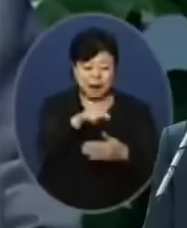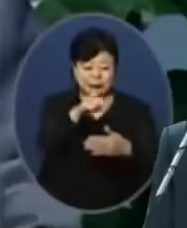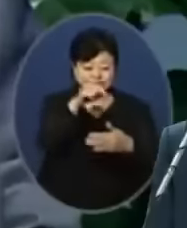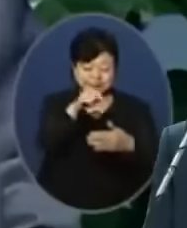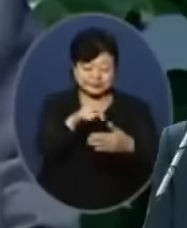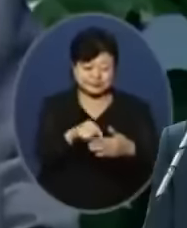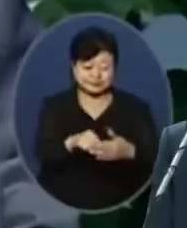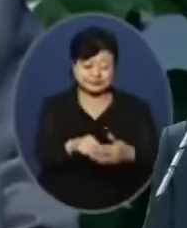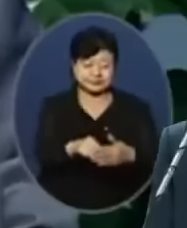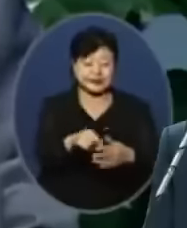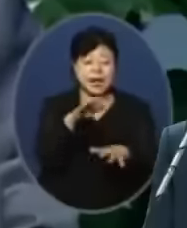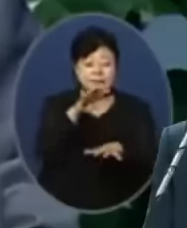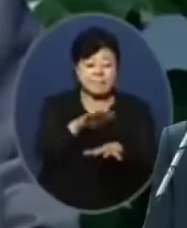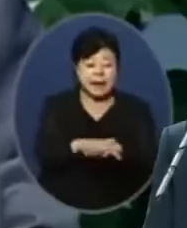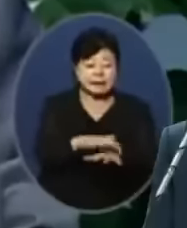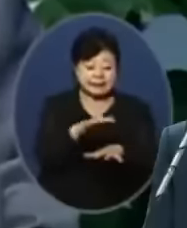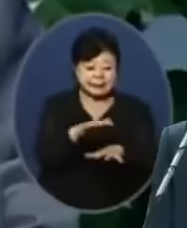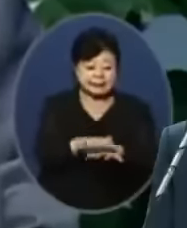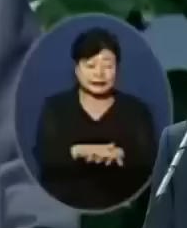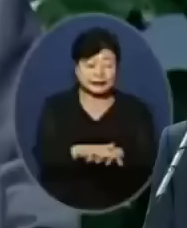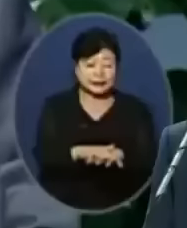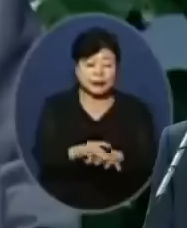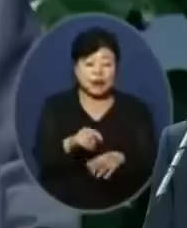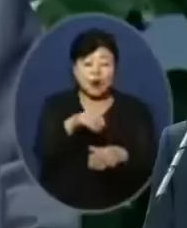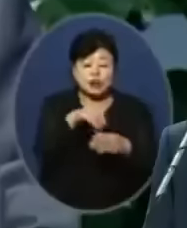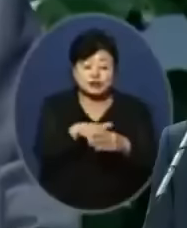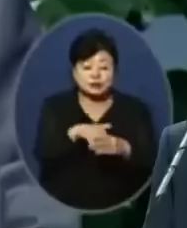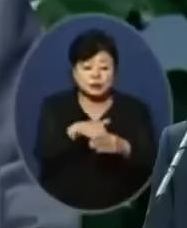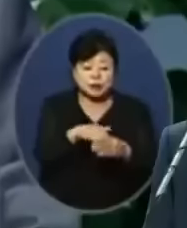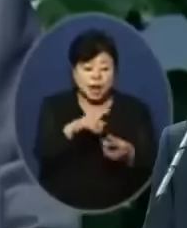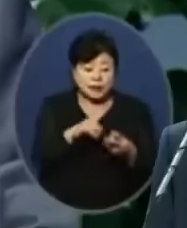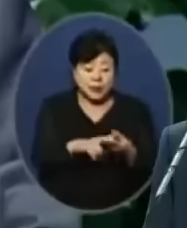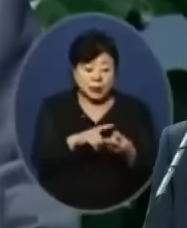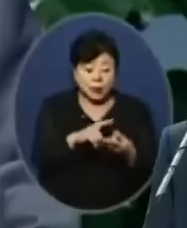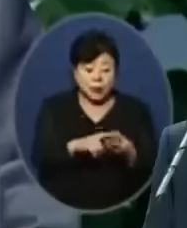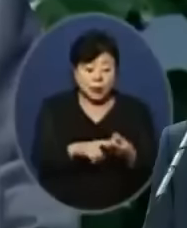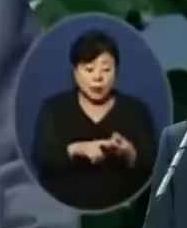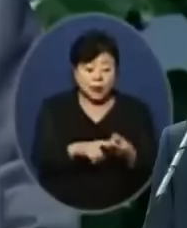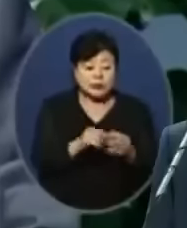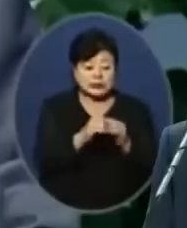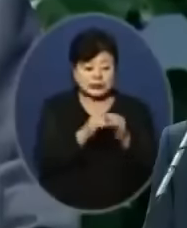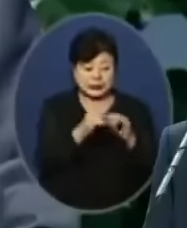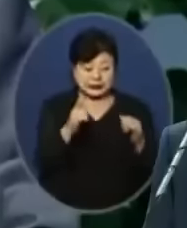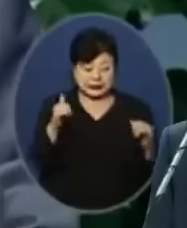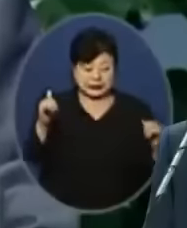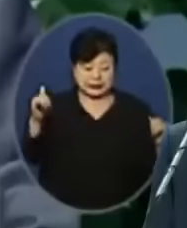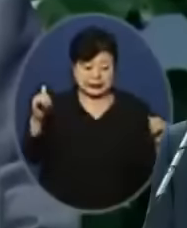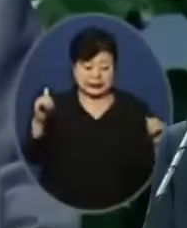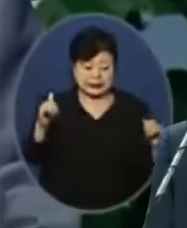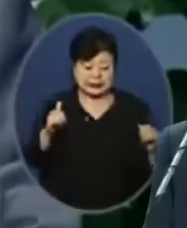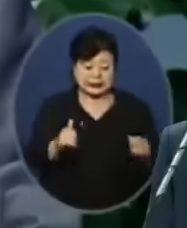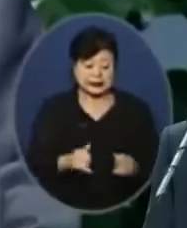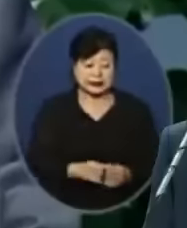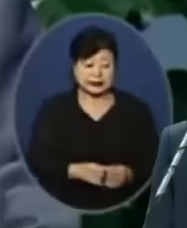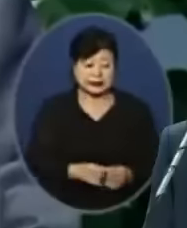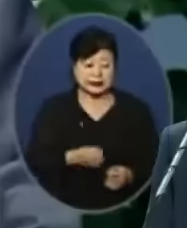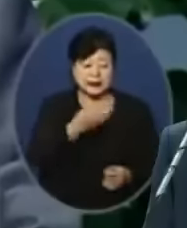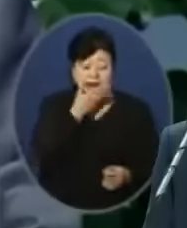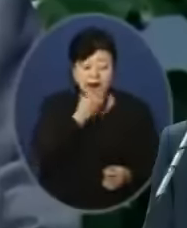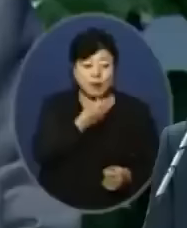마음의 밭 터전에 무엇을 심는가에 따라서 우리 인생에 행복과